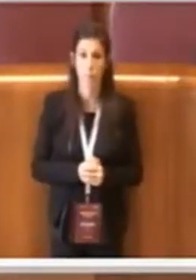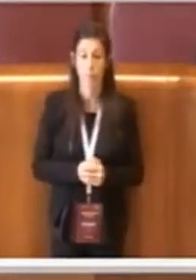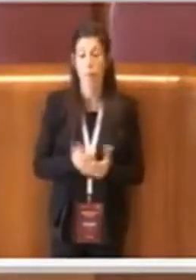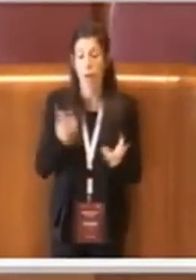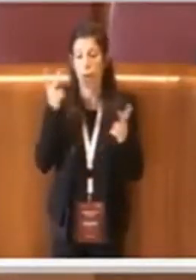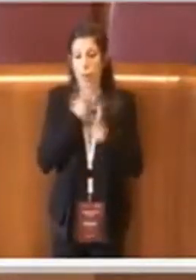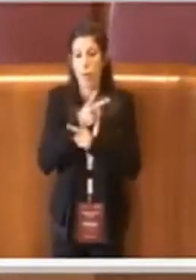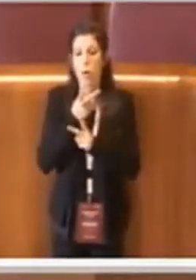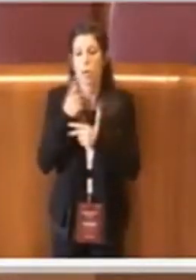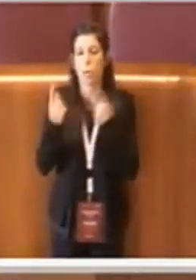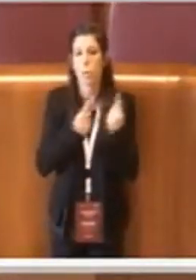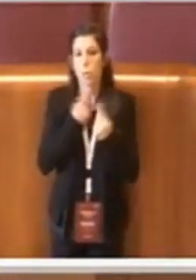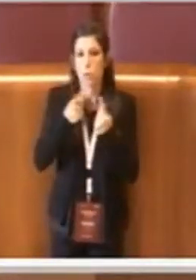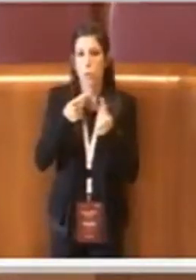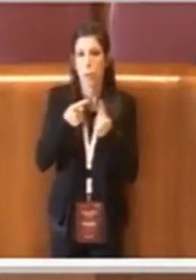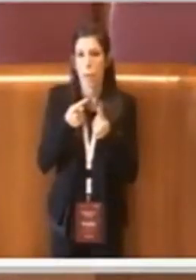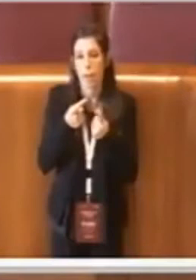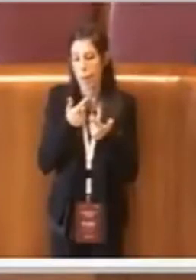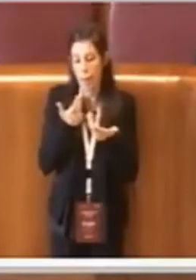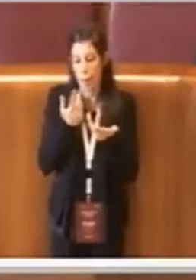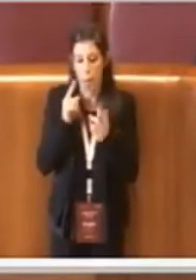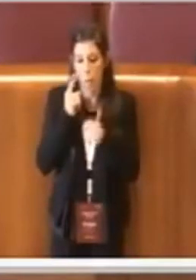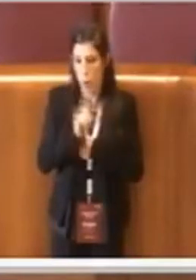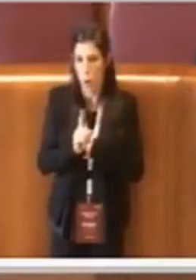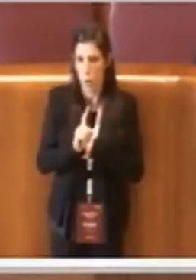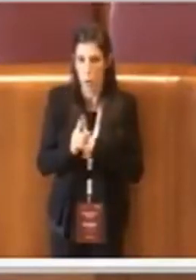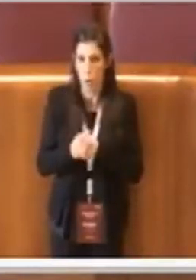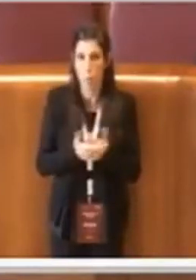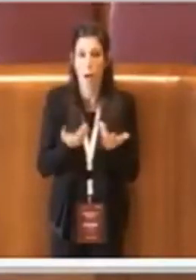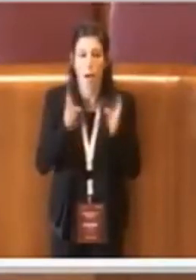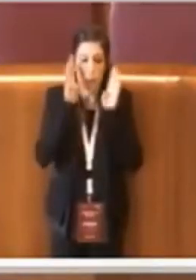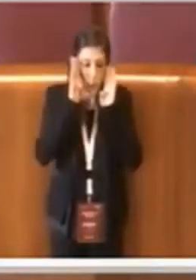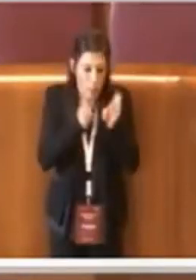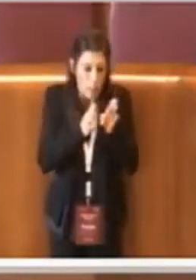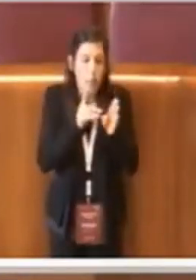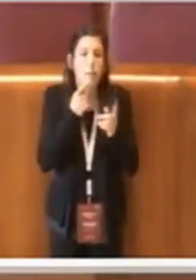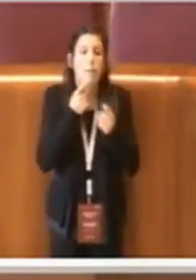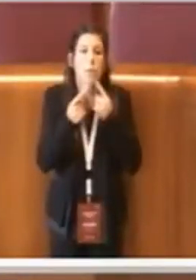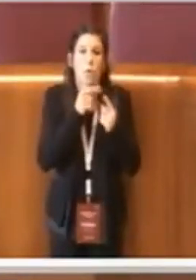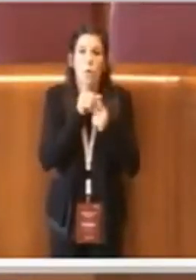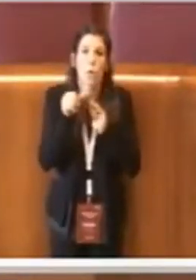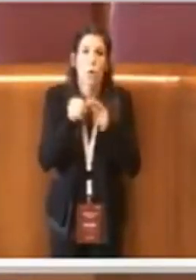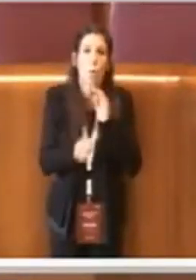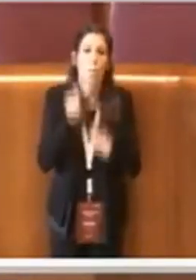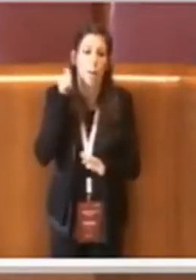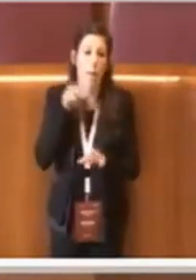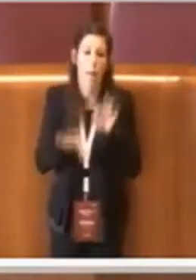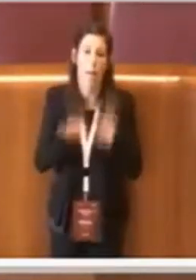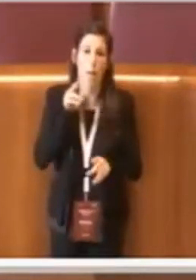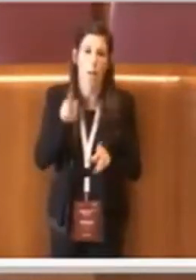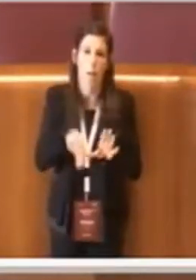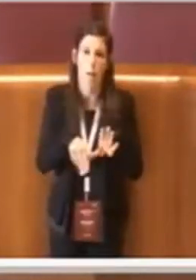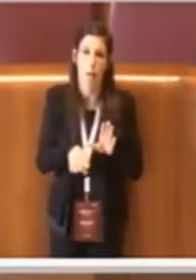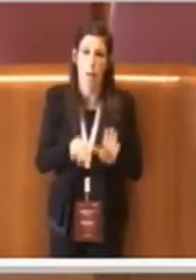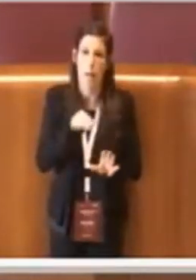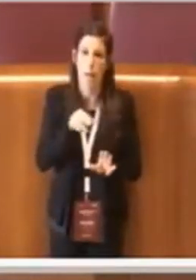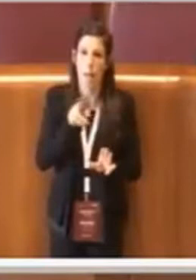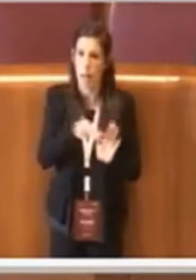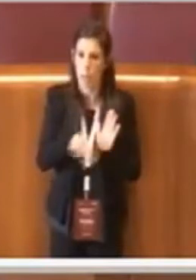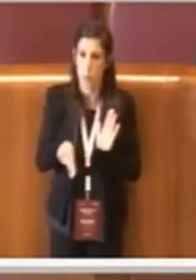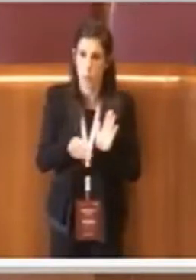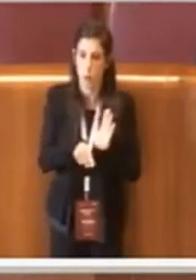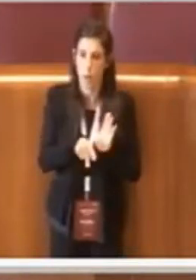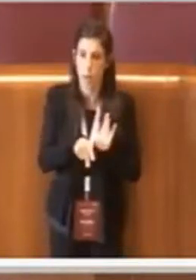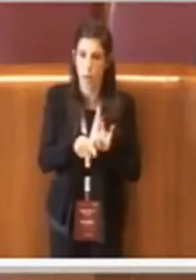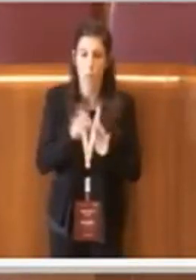si è concentrata soprattutto col discorso preelettorale dei roghi facendo un tour in tutte le